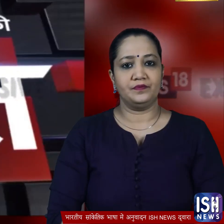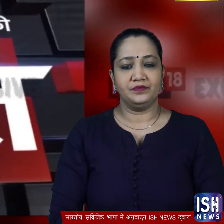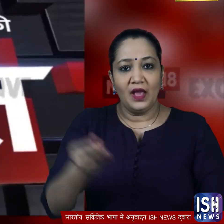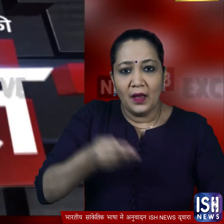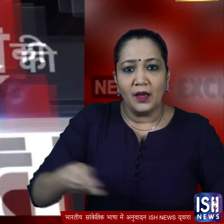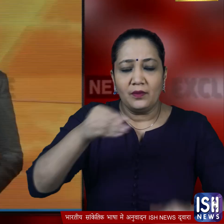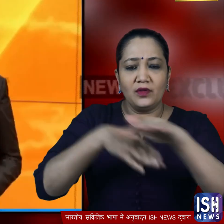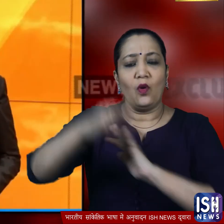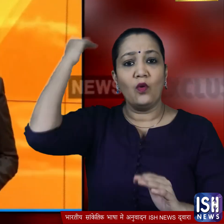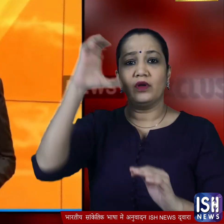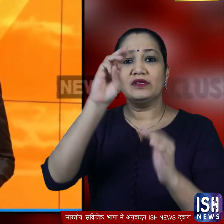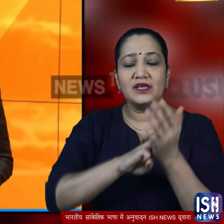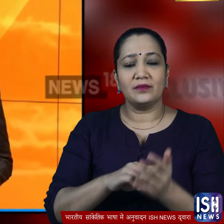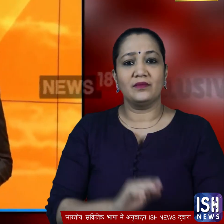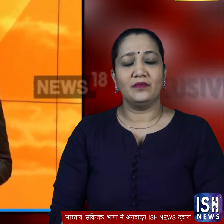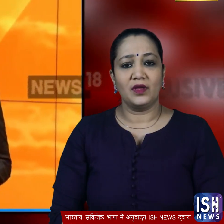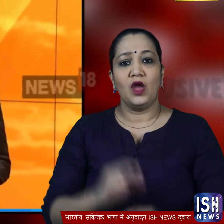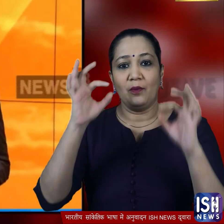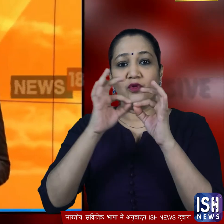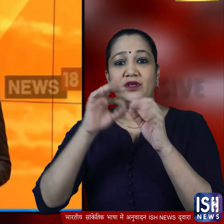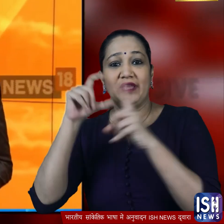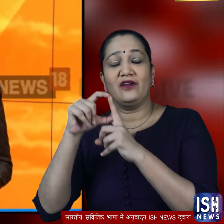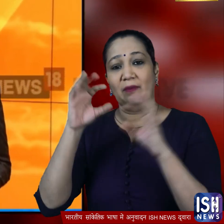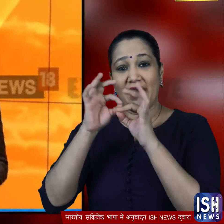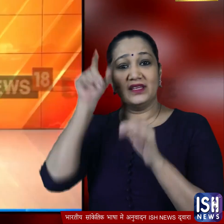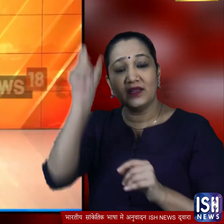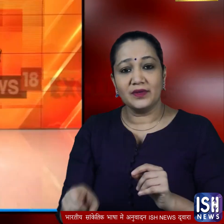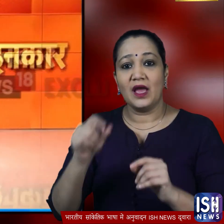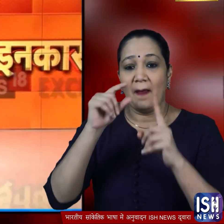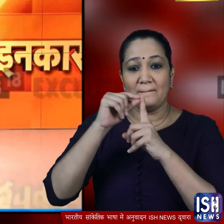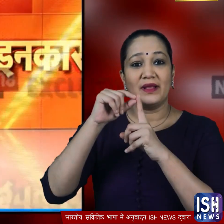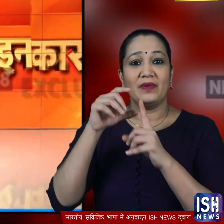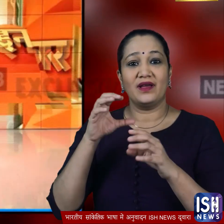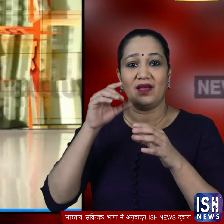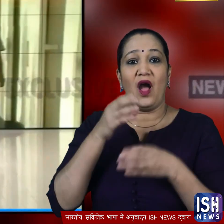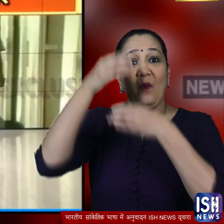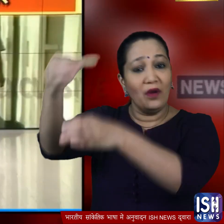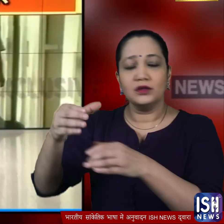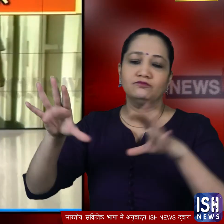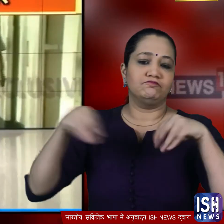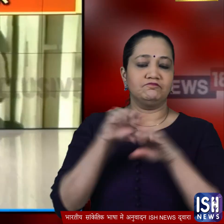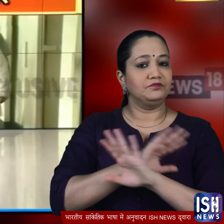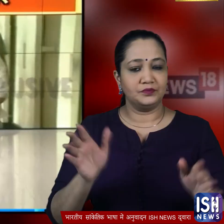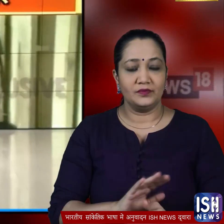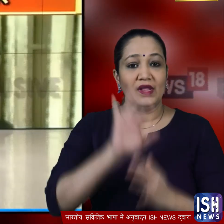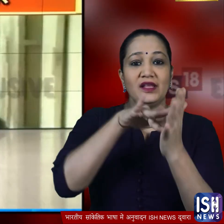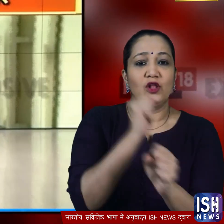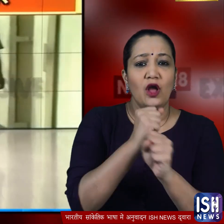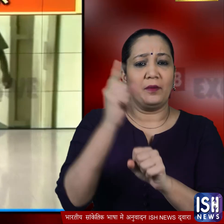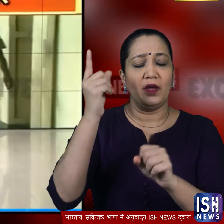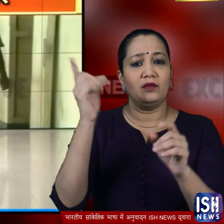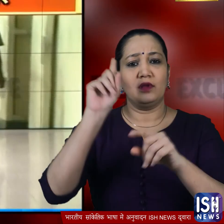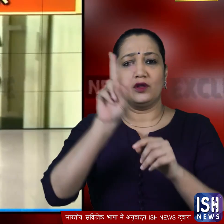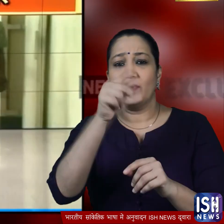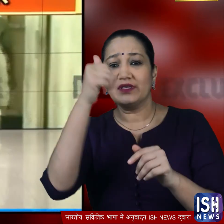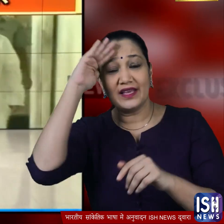होगा। पश्चिम बंगाल के पूर्व मुख्यमंत्री और लेफ्ट नेता बुद्धदेव भट्टाचार्य ने पद्म पुरस्कार लेने से इनकार कर दिया। केंद्र सरकार ने गणतंत्र दिवस